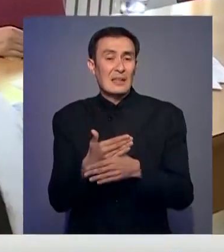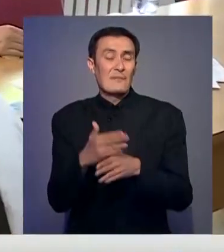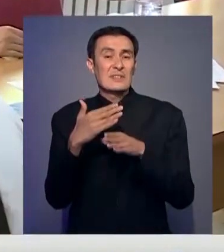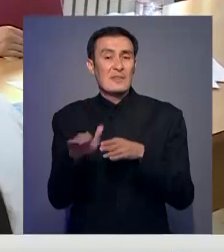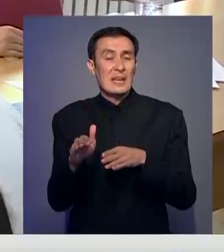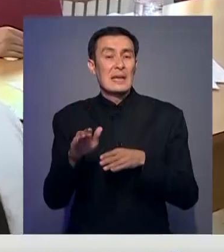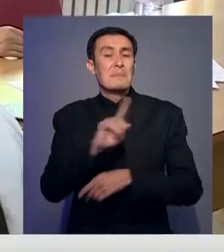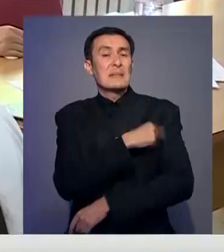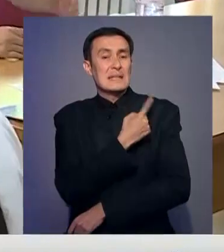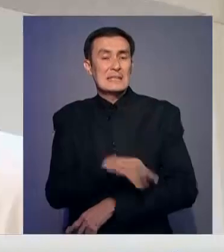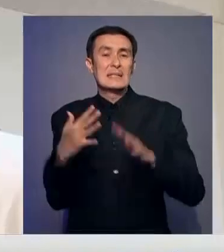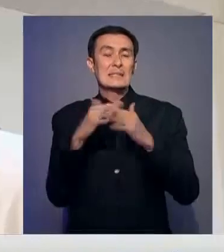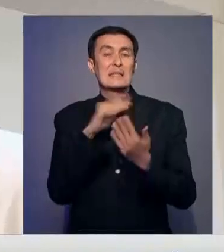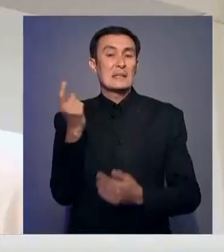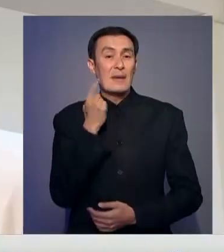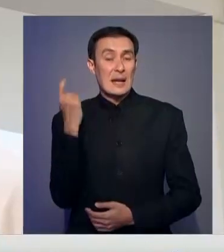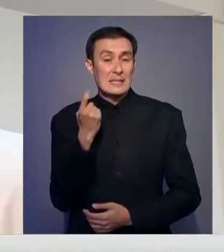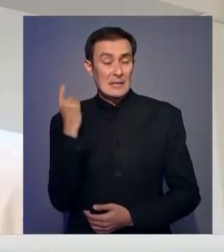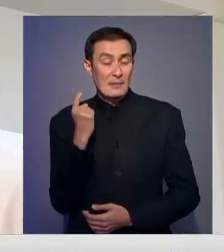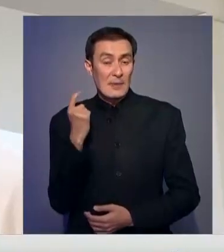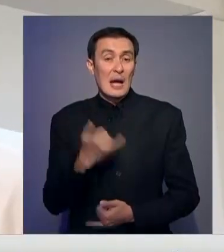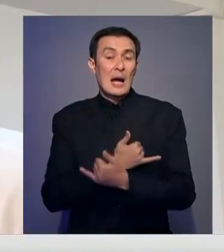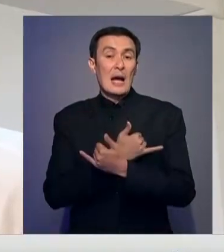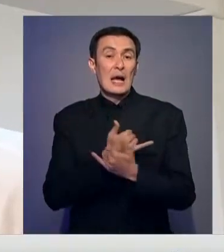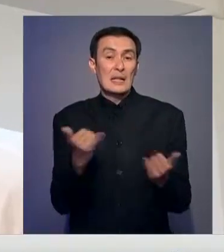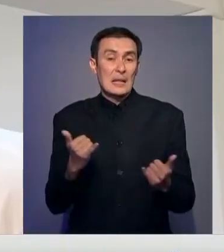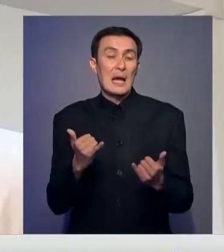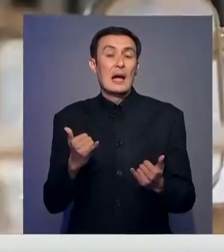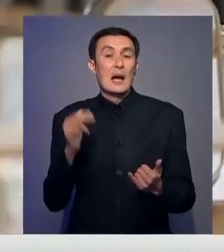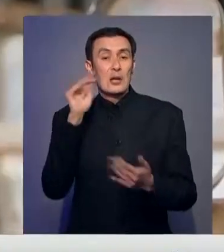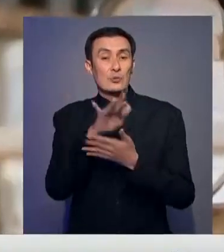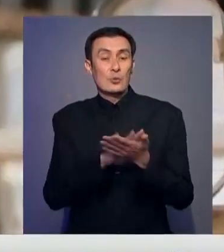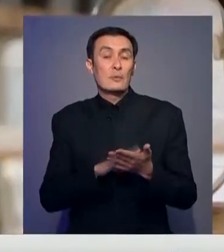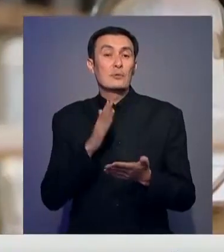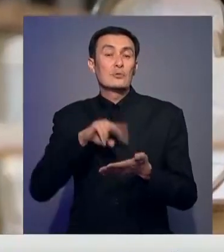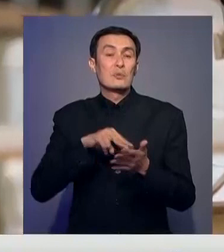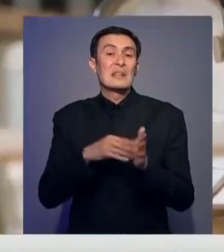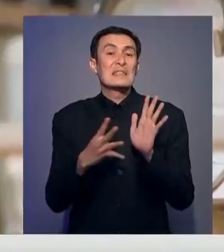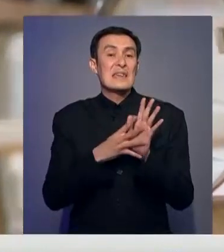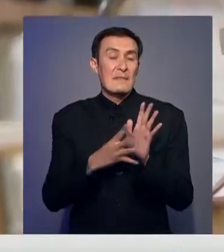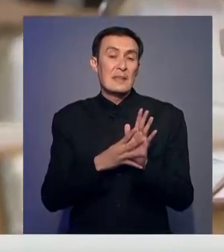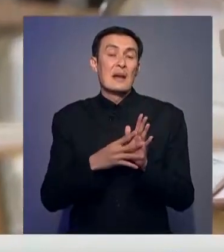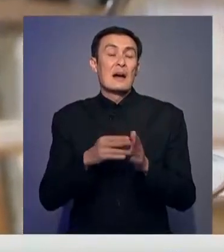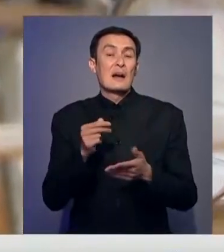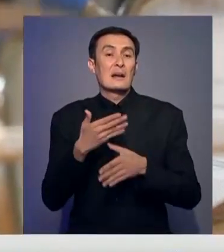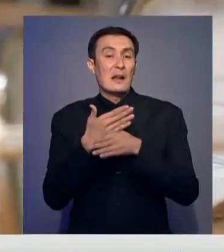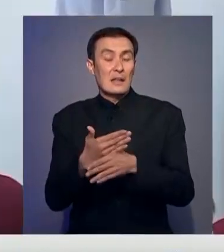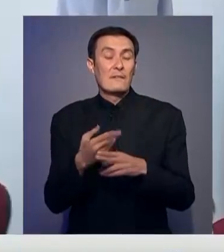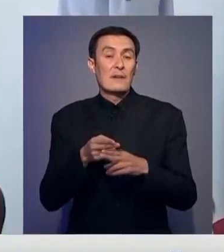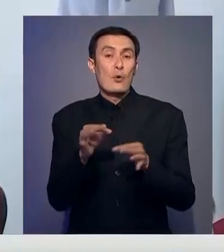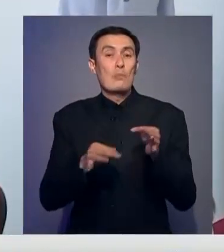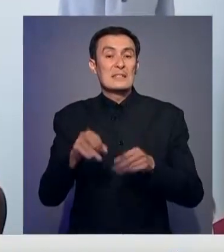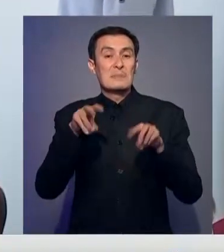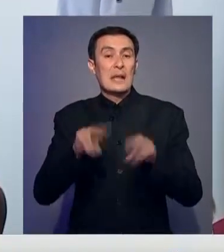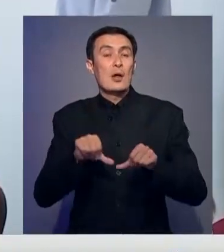грантов в сфере медицины и сельского хозяйства. Для резидентуры предусмотрено 9 грантов. В регионе